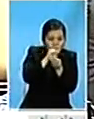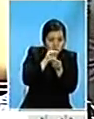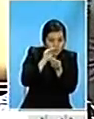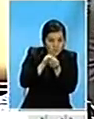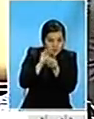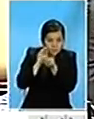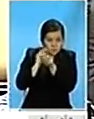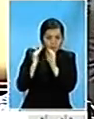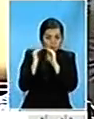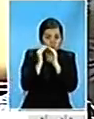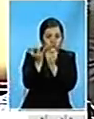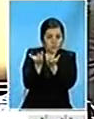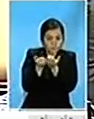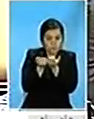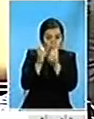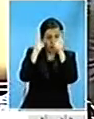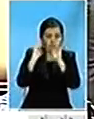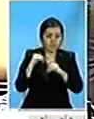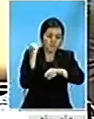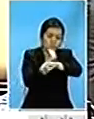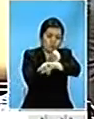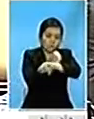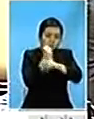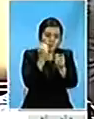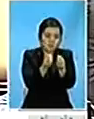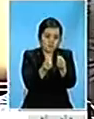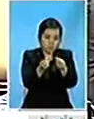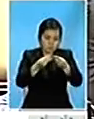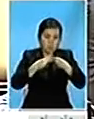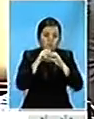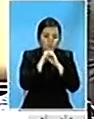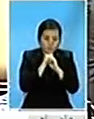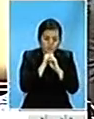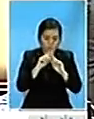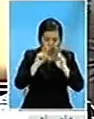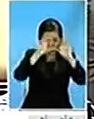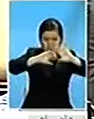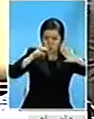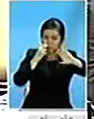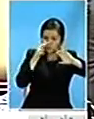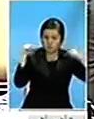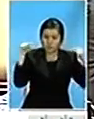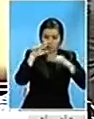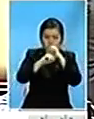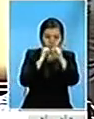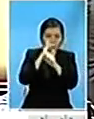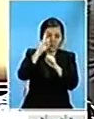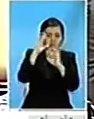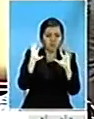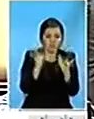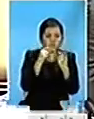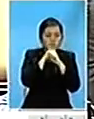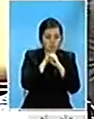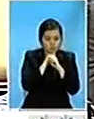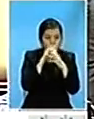การรับเงินคืนจากการออมในรูปของเงินบำนาญเท่านั้นแต่รัฐบาลเห็นว่าการออมเพื่อการเกษียณอายุในรูปแบบอื่นๆนั้นได้เปิดทาง